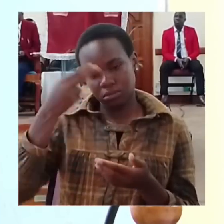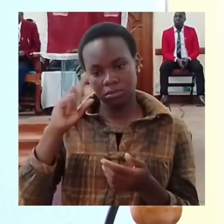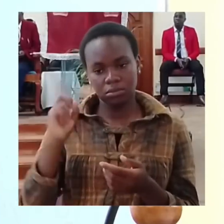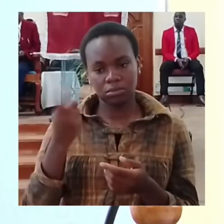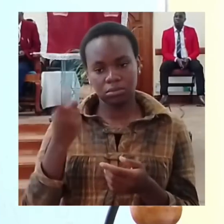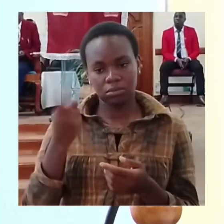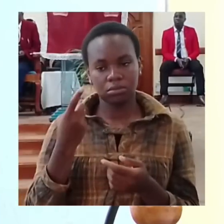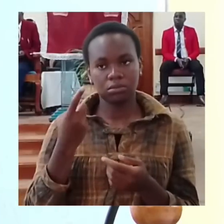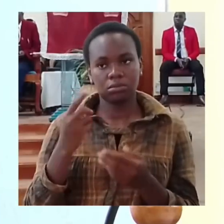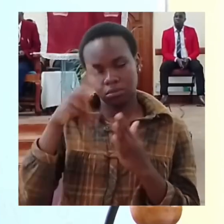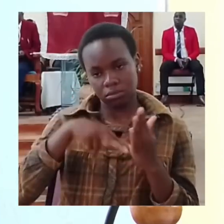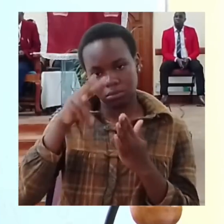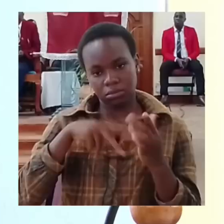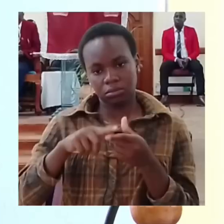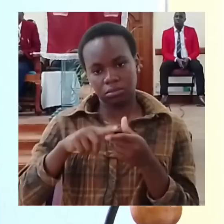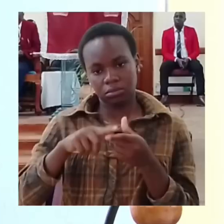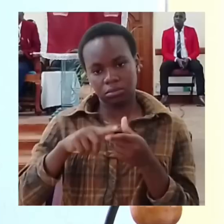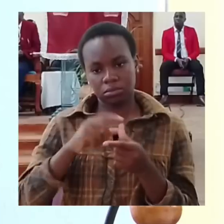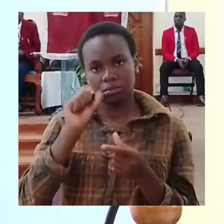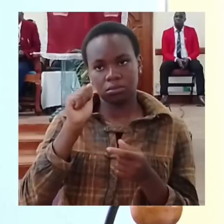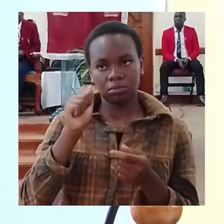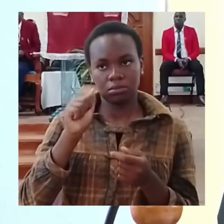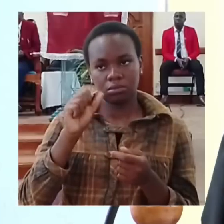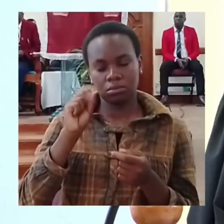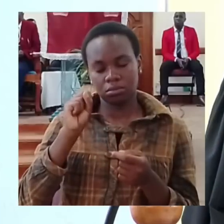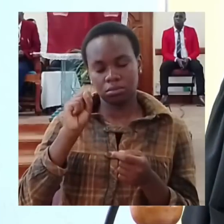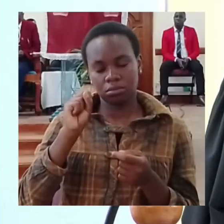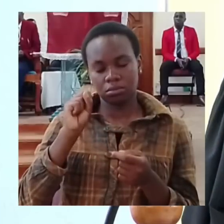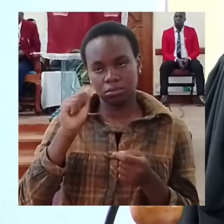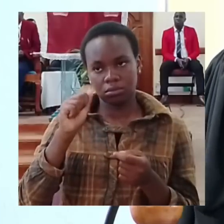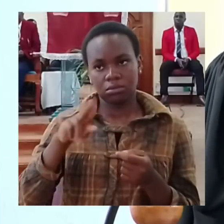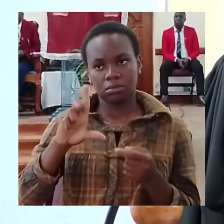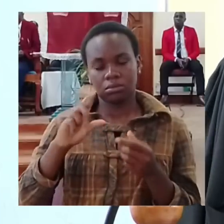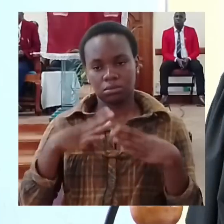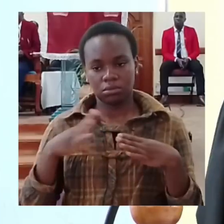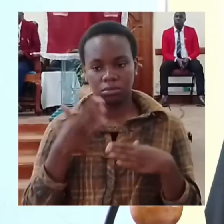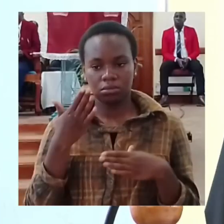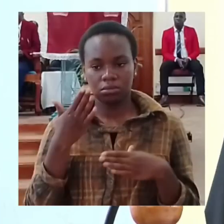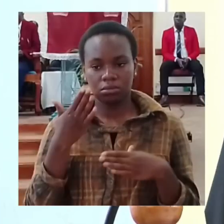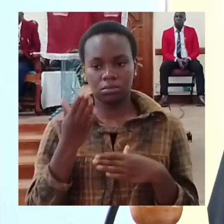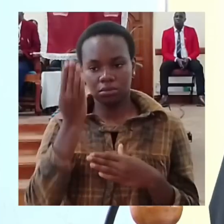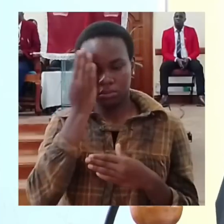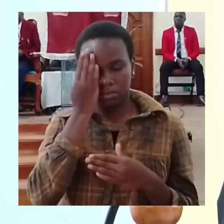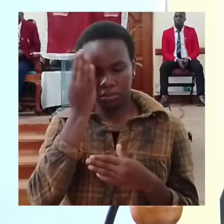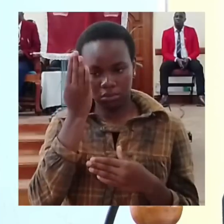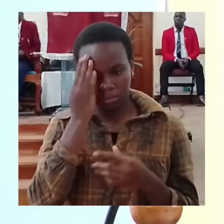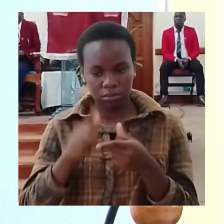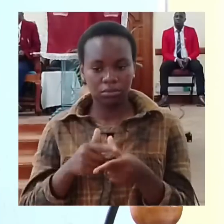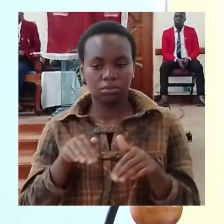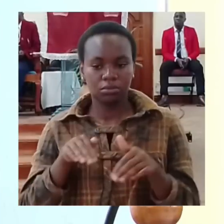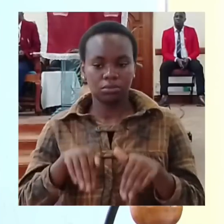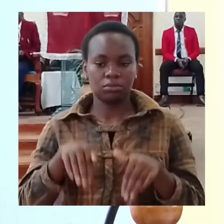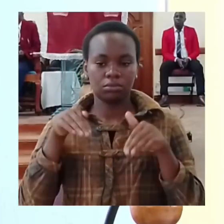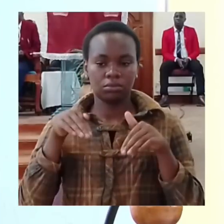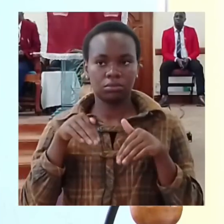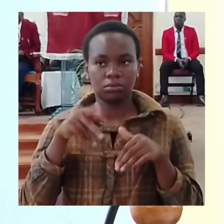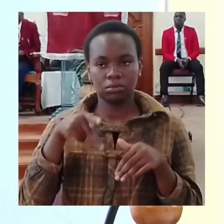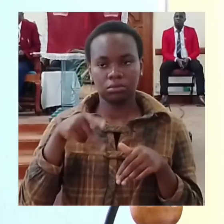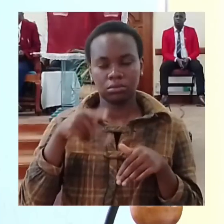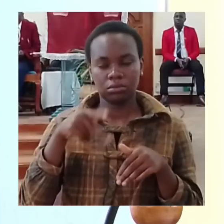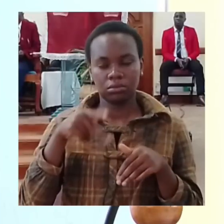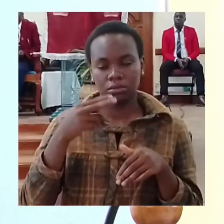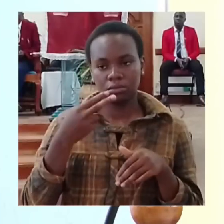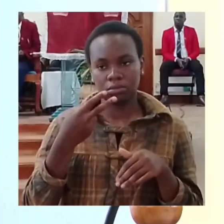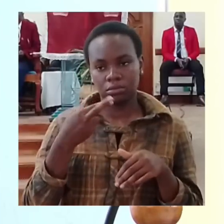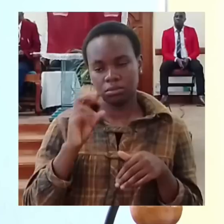mbere, Saũlũ agĩkorwo agomithanĩtie andũ a Isiraeli, etereire mũnabii wa Ngai athiĩ